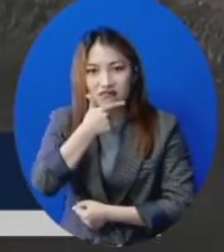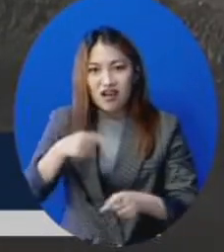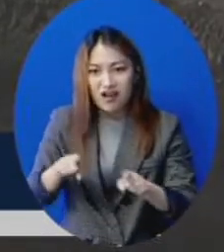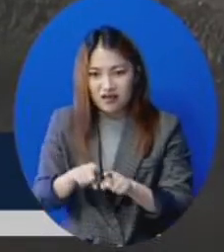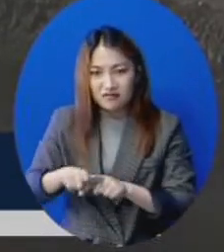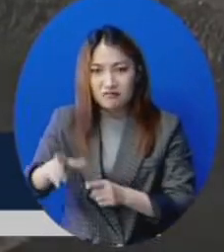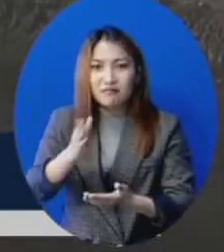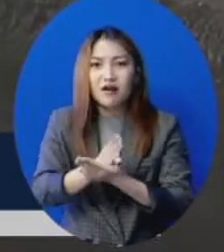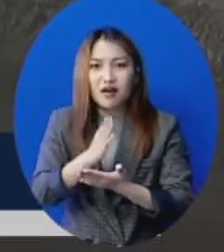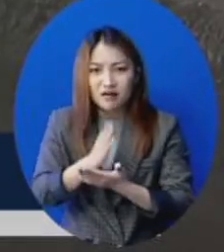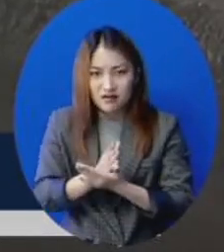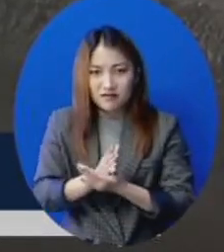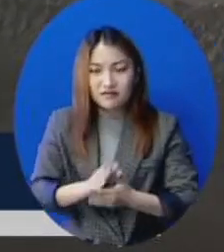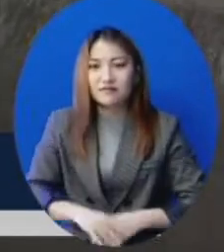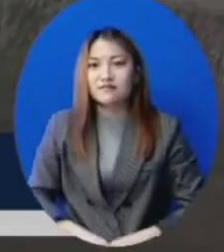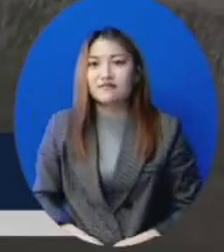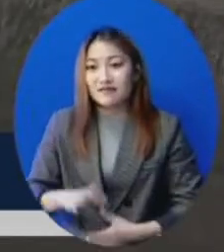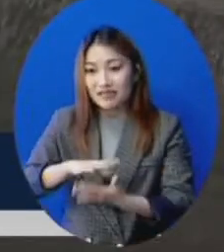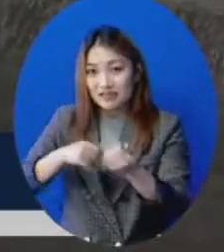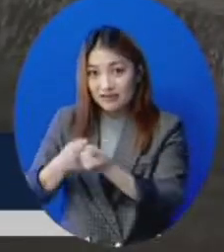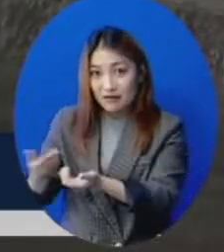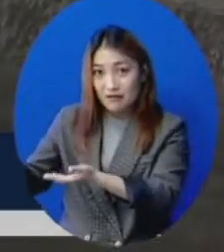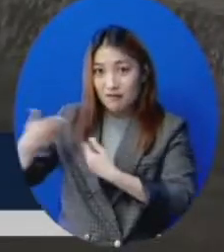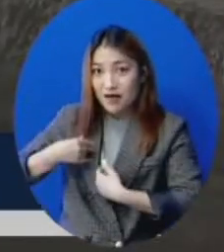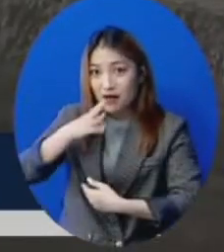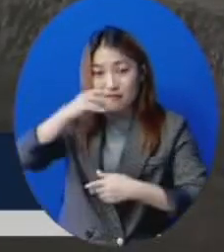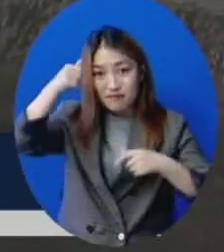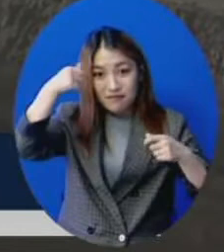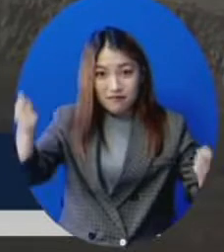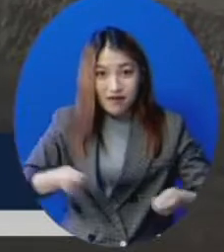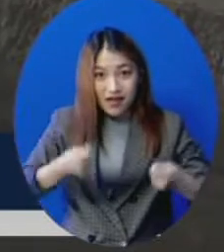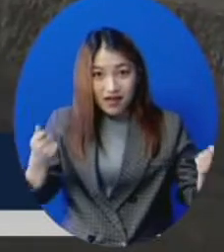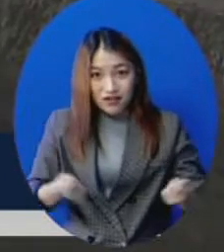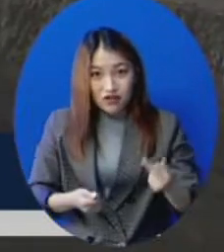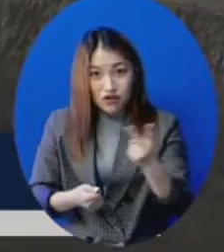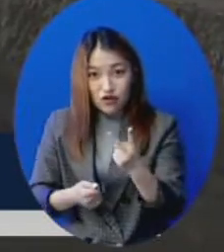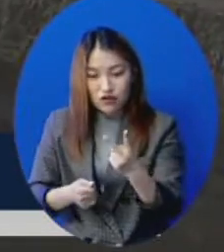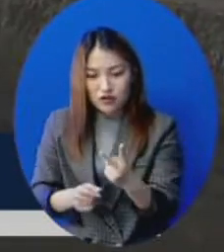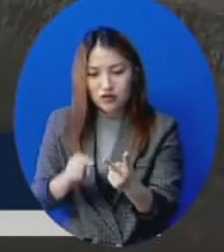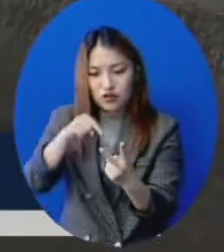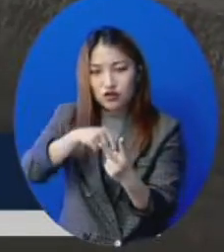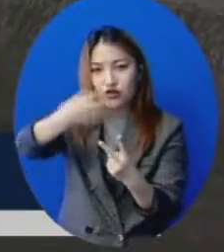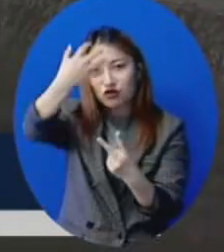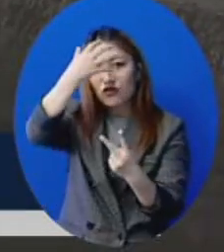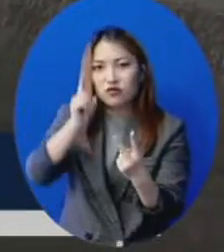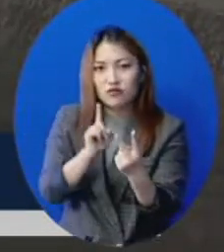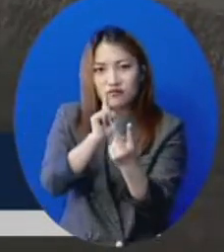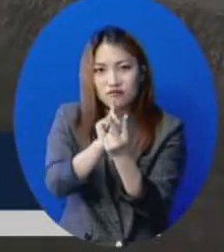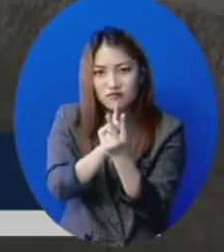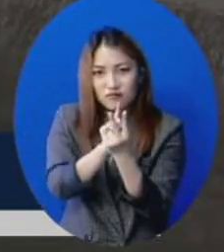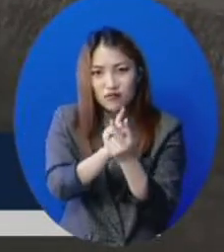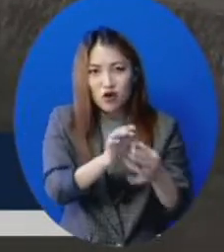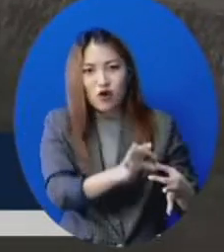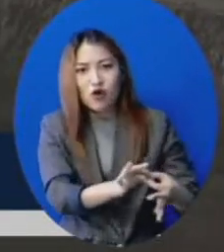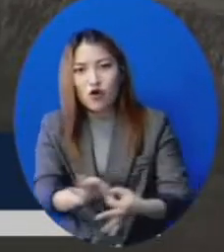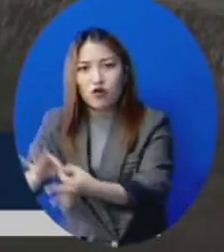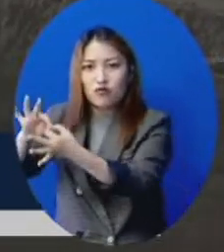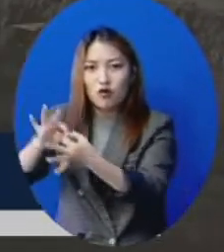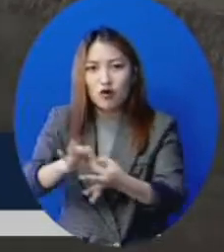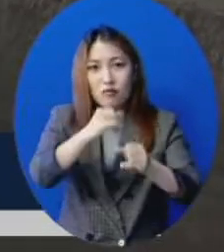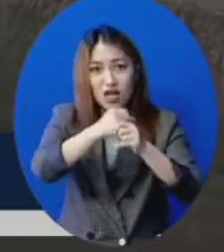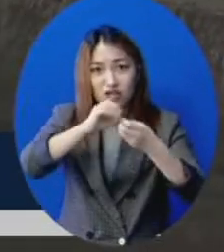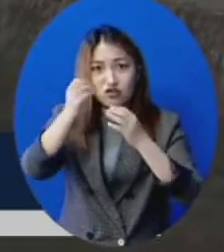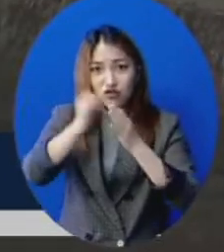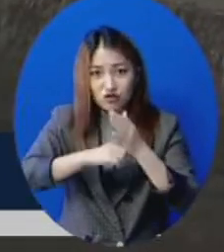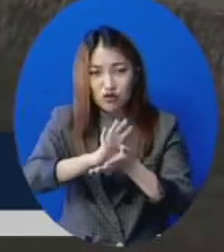болгодог бүлэг улс төрчид бий. Угтаавал хөрөнгө оруулагч малчин хоёрын дунд төр гүр болж ойлголцуулах ёстой. Энэ ажлаа төр хийж чадахгүй